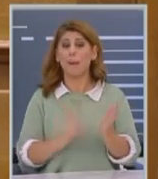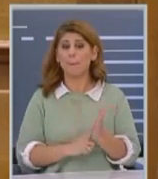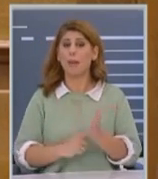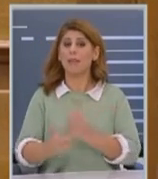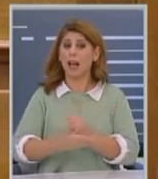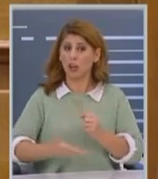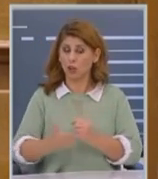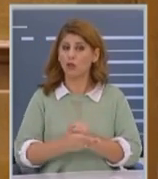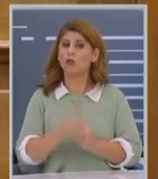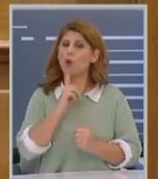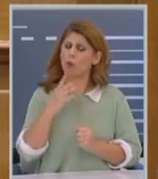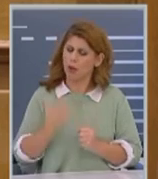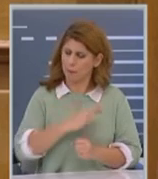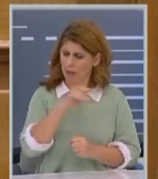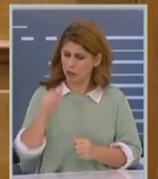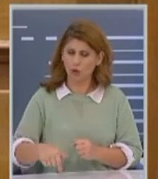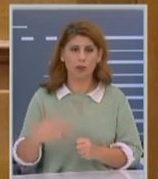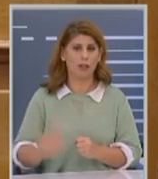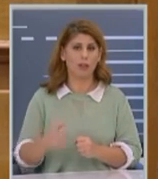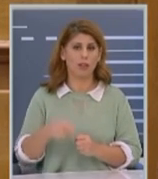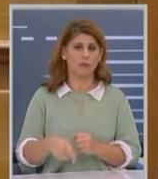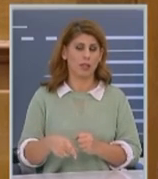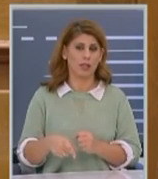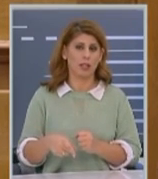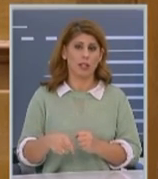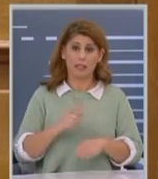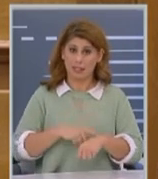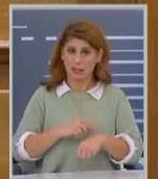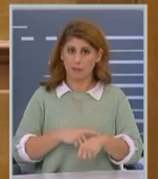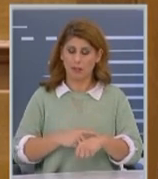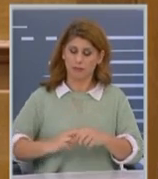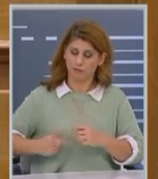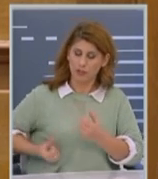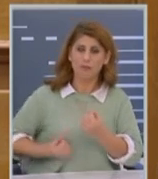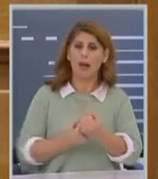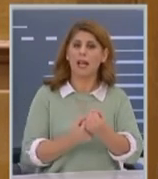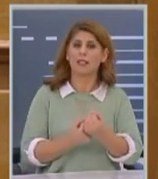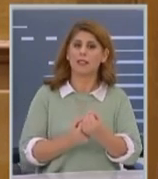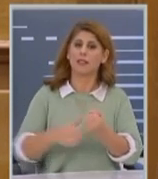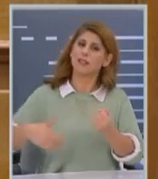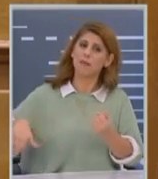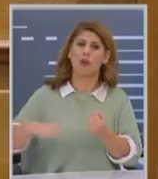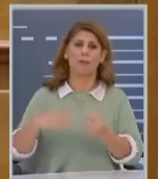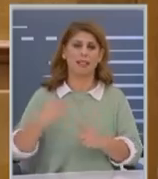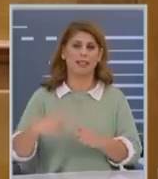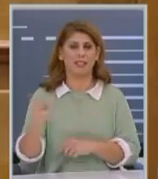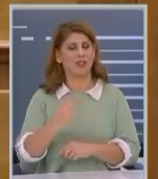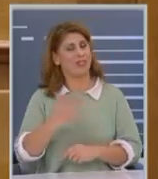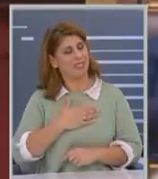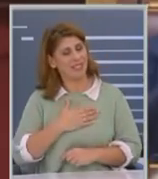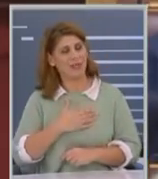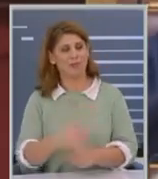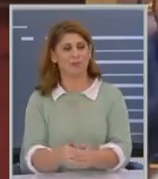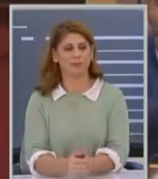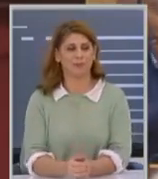αγρότες, όπως είχαν μέχρι τώρα, να έχουν και αυτή την ώρα τη συμπαράσταση της υπόλοιπης ελληνικής κοινωνίας. Ευχαριστώ.